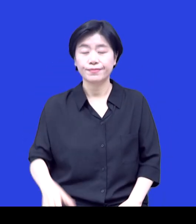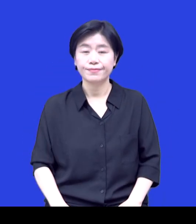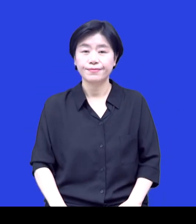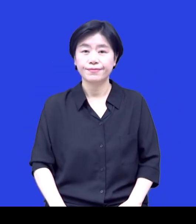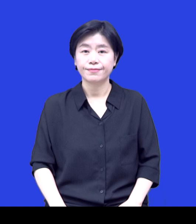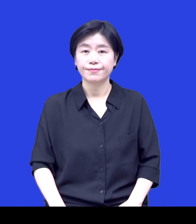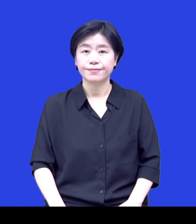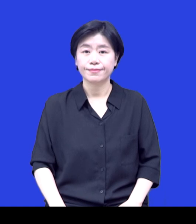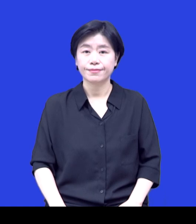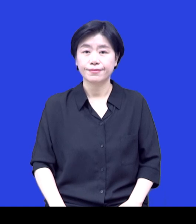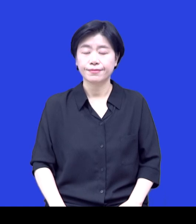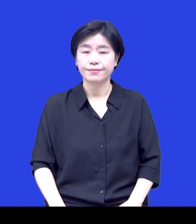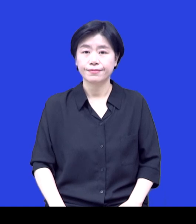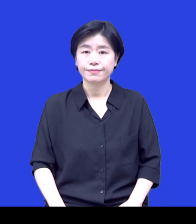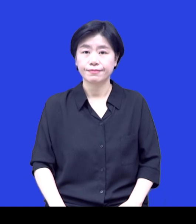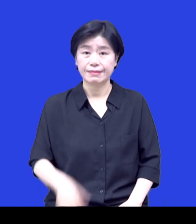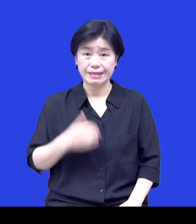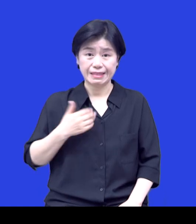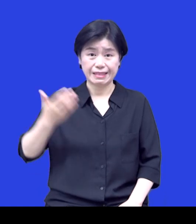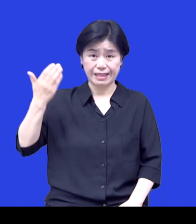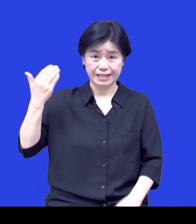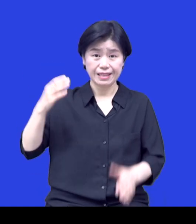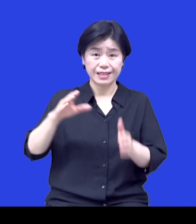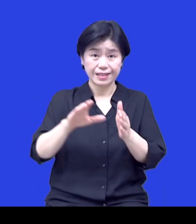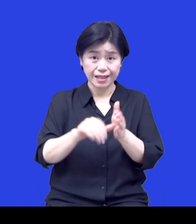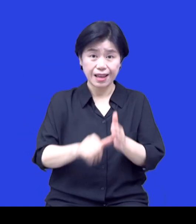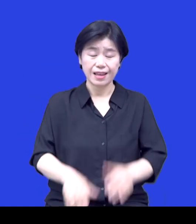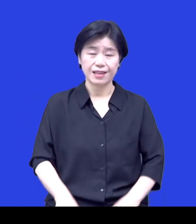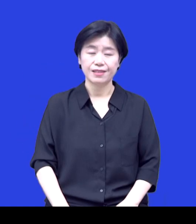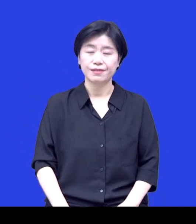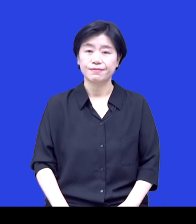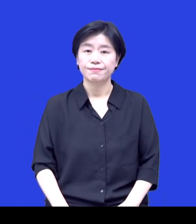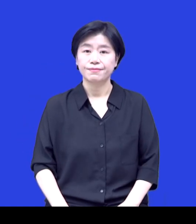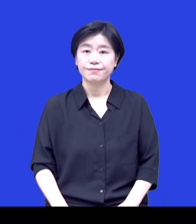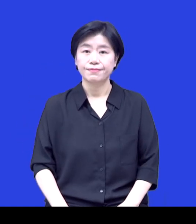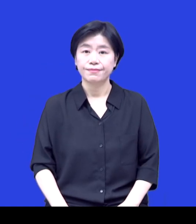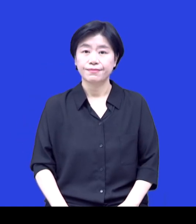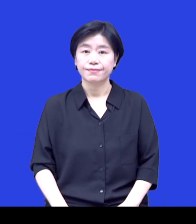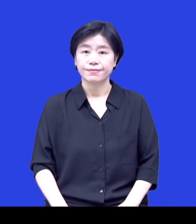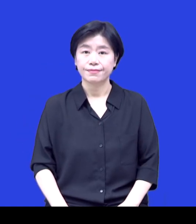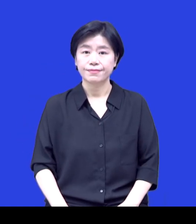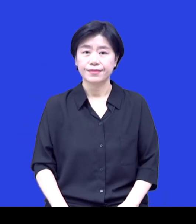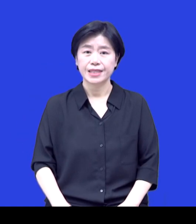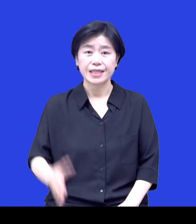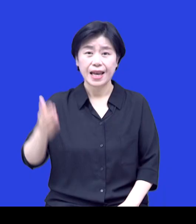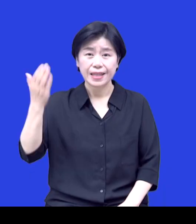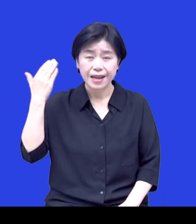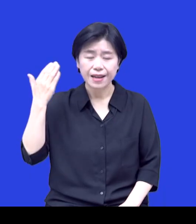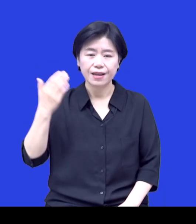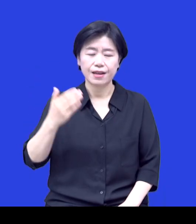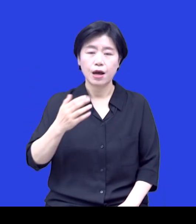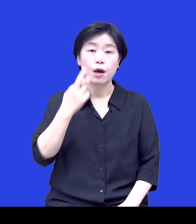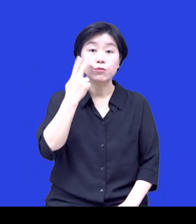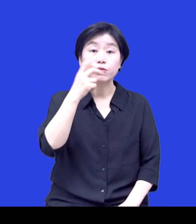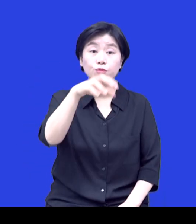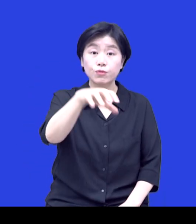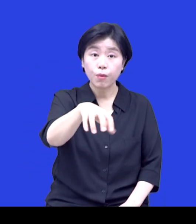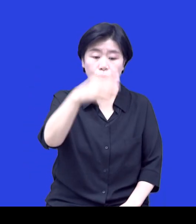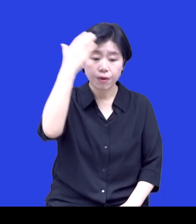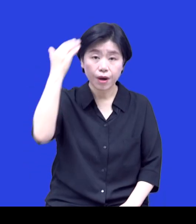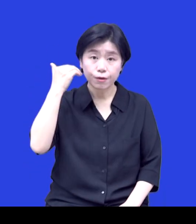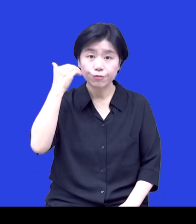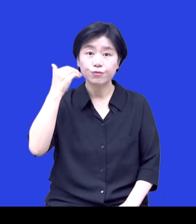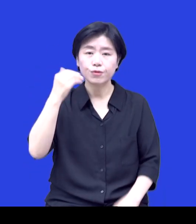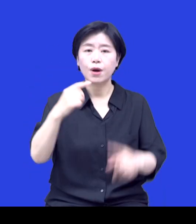아유. 그래서 저는 그때 그 당시 아시겠지만 네. 그때 이민교회 목사님들은 교인 한 명을 맞아요. 한국에서